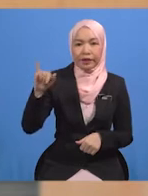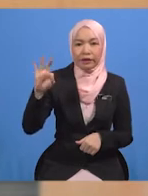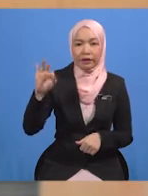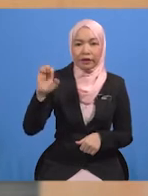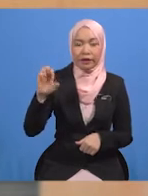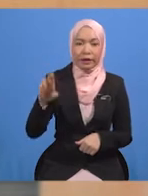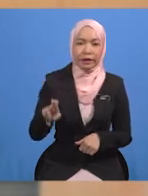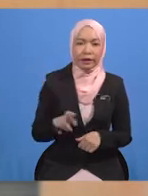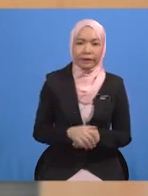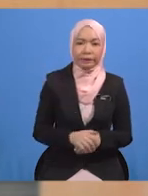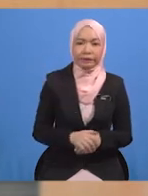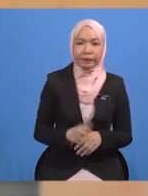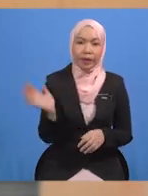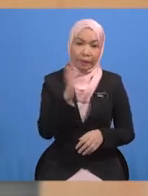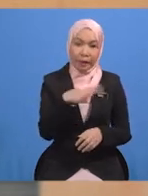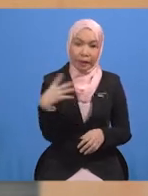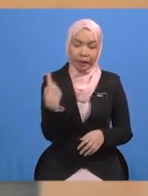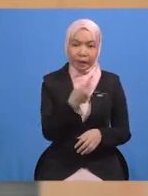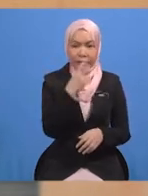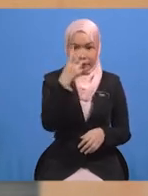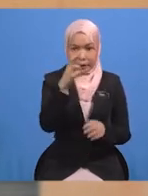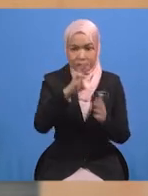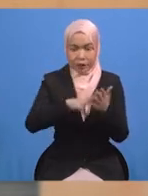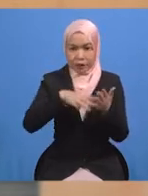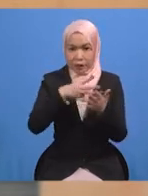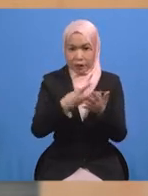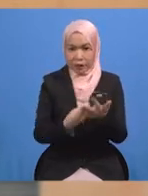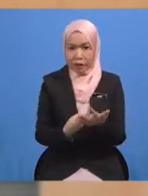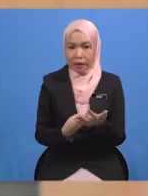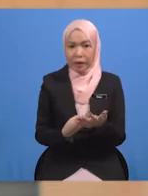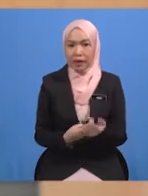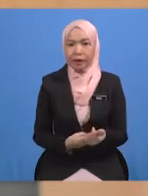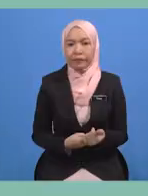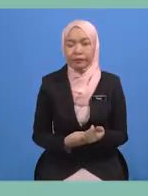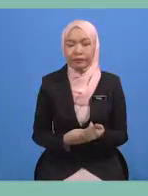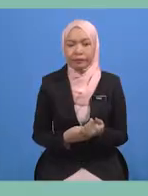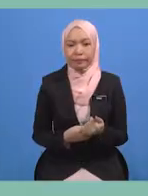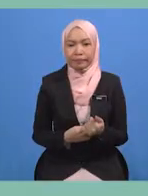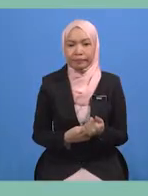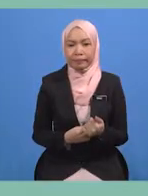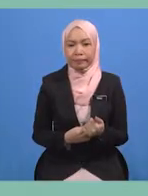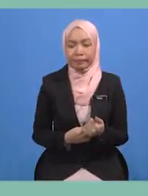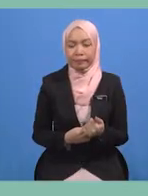kita lihat carta alir peringkat-peringkat dalam sistem penerima radio.